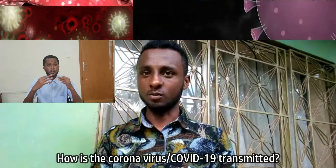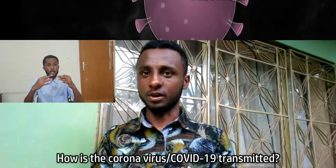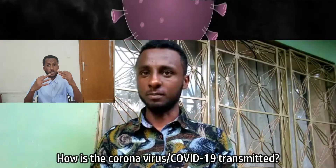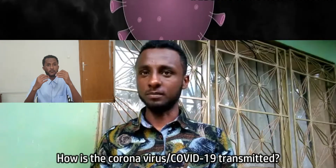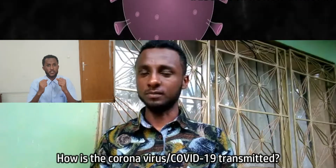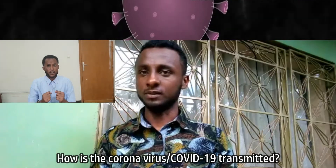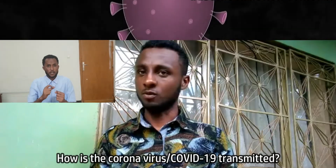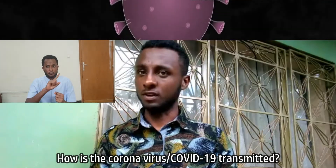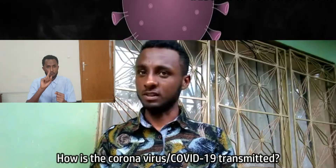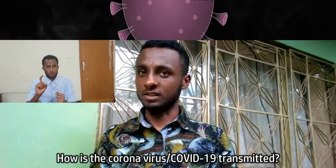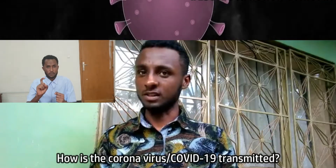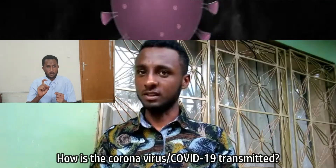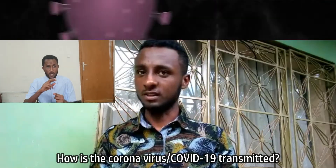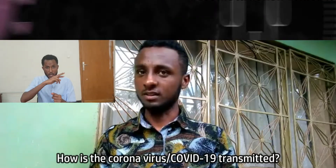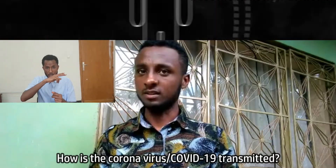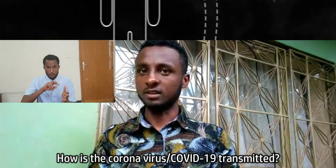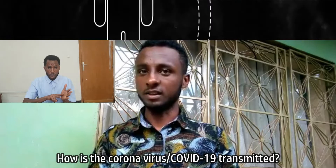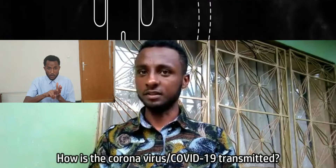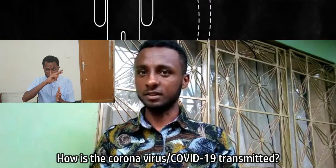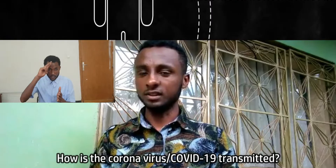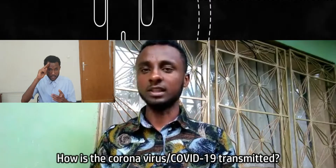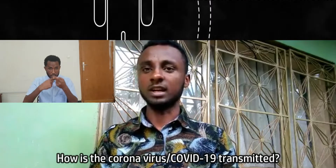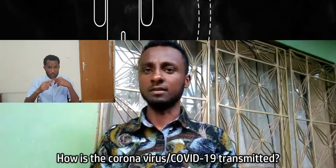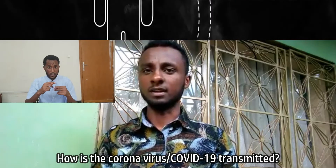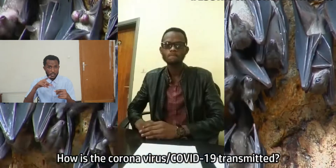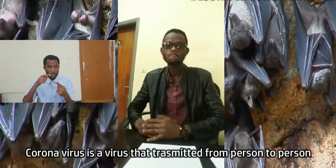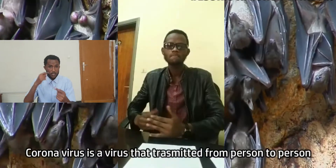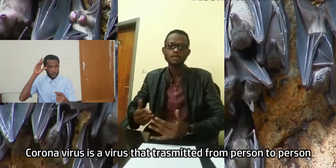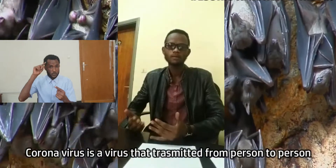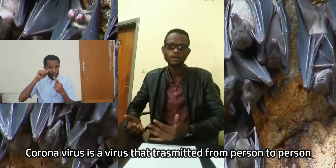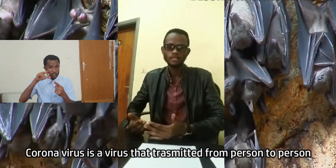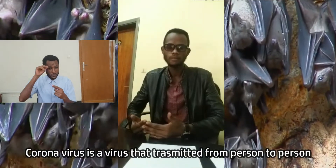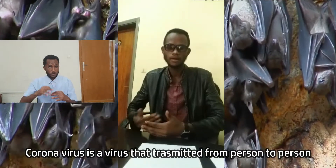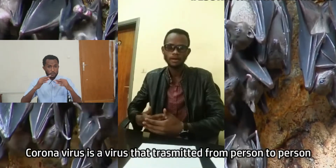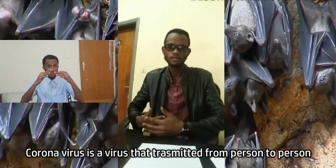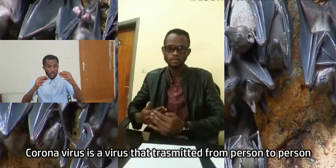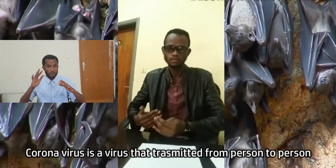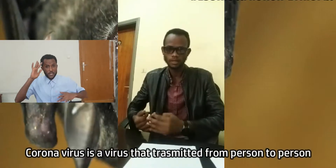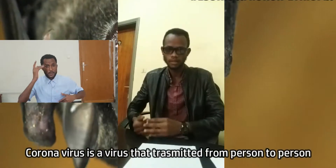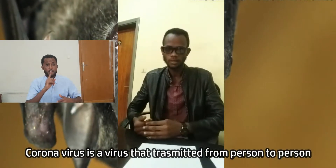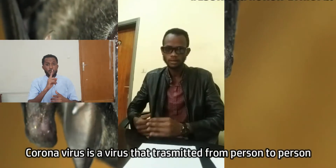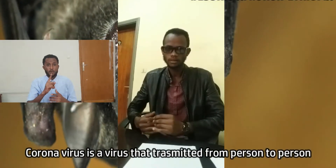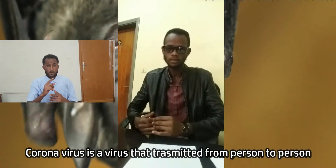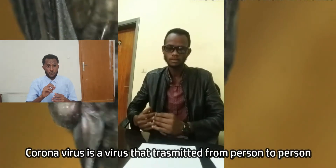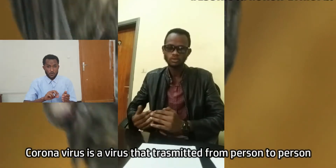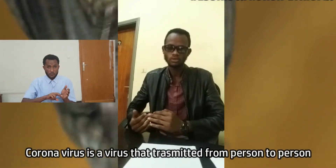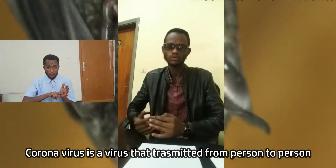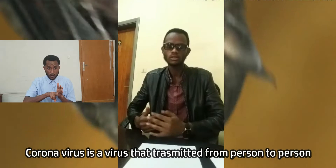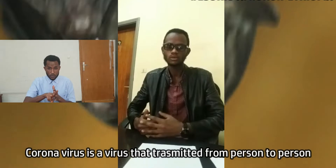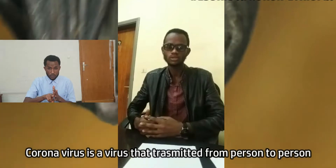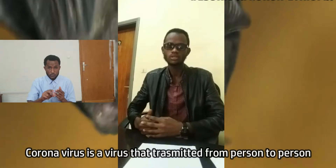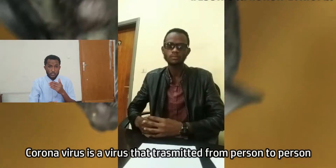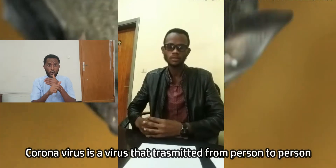የኮሮናቫይረስ ወይ ኮቪድ-19 እንዴት ይተላለፋል? በቫይረስ አማካኝነት የሚመጣና